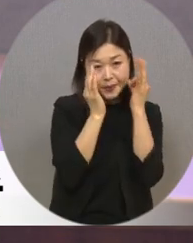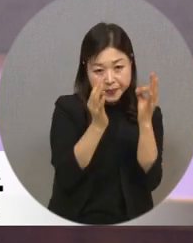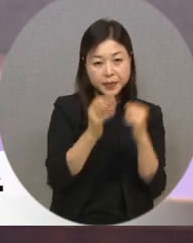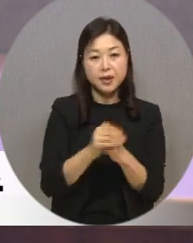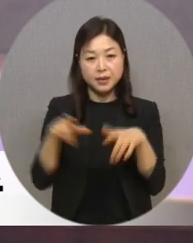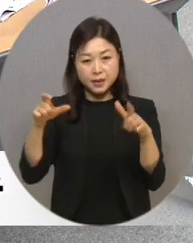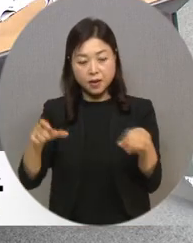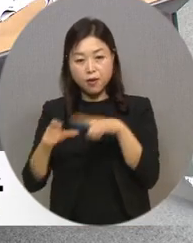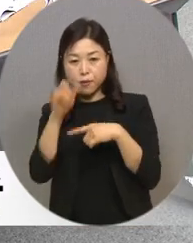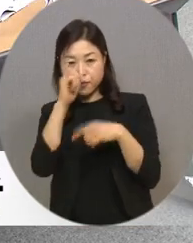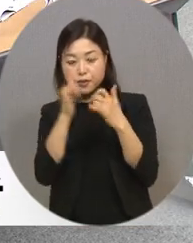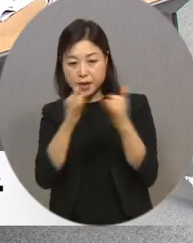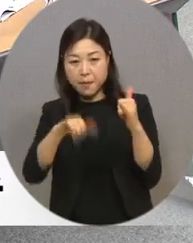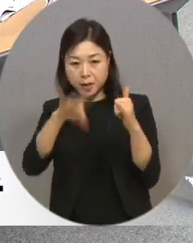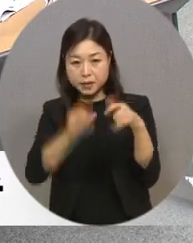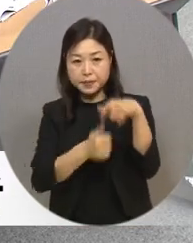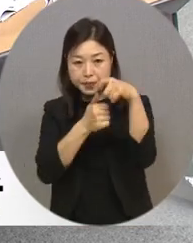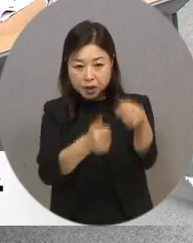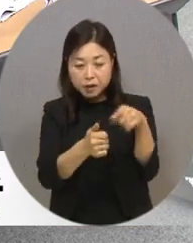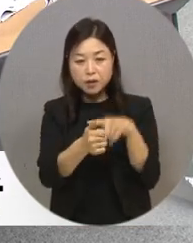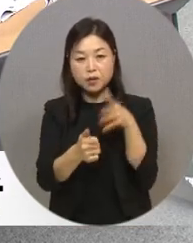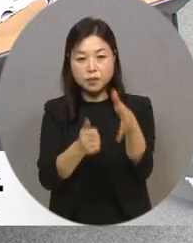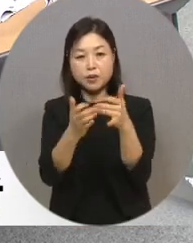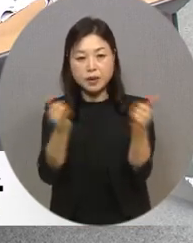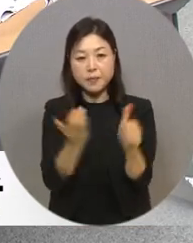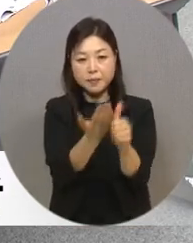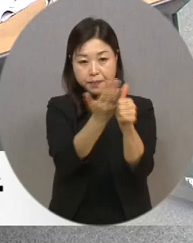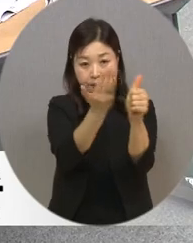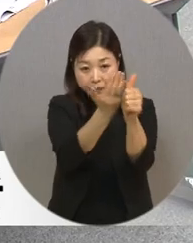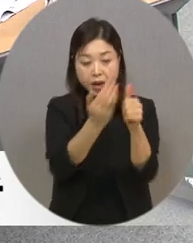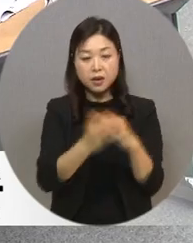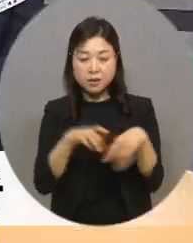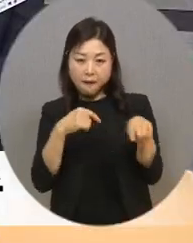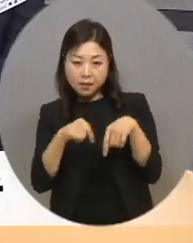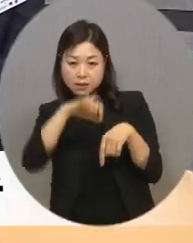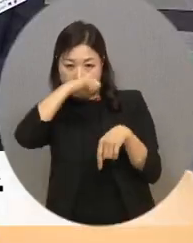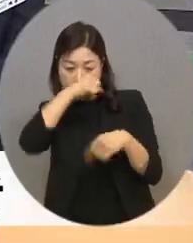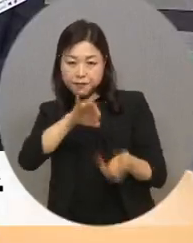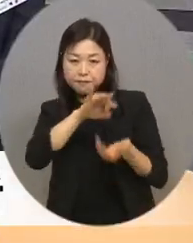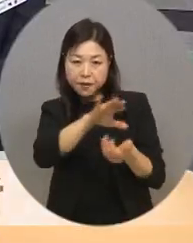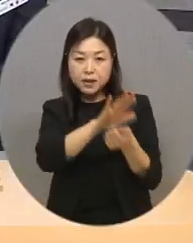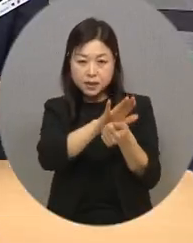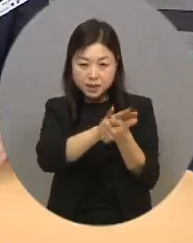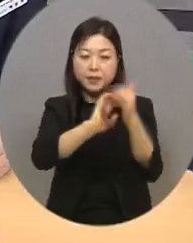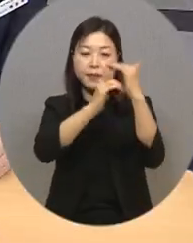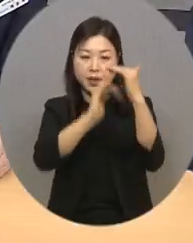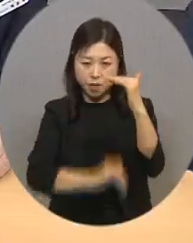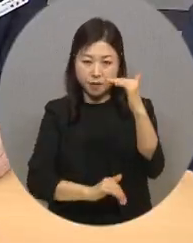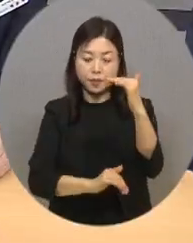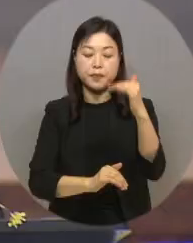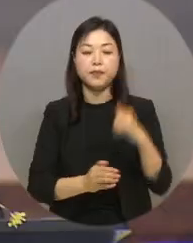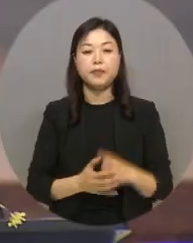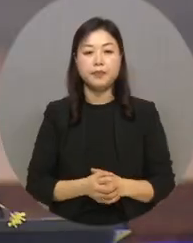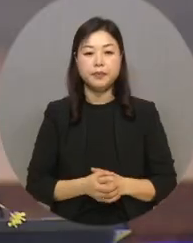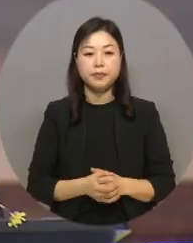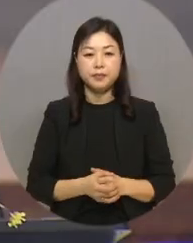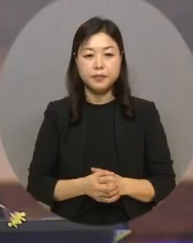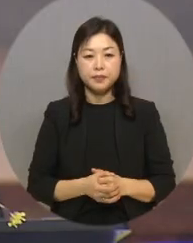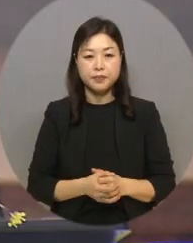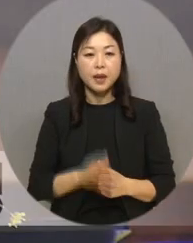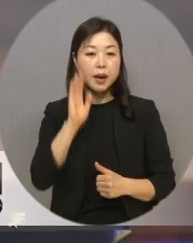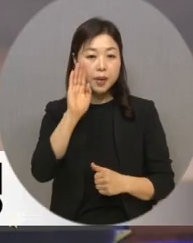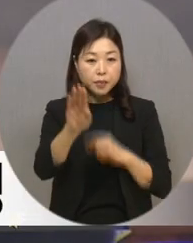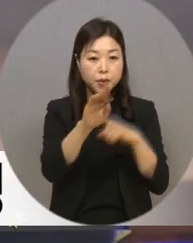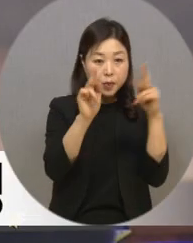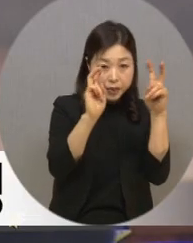우선 채용 등 전문 이력 양성에 행 재정적 지원을 적극 협력하겠다는 내용이 담겼습니다 신은 향후